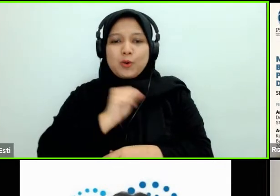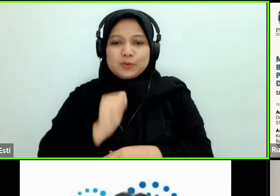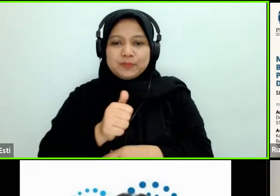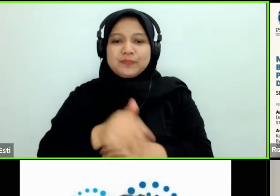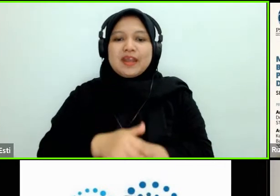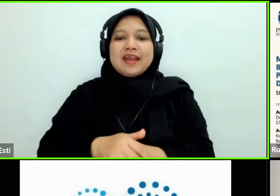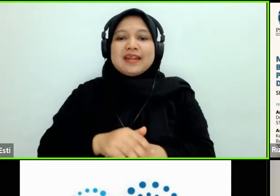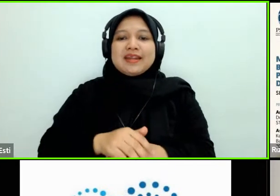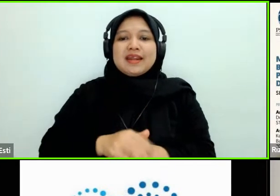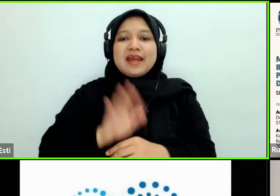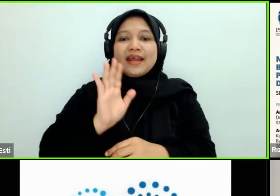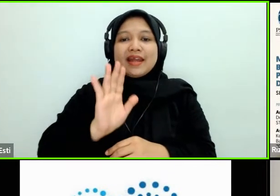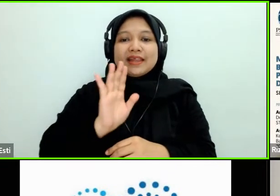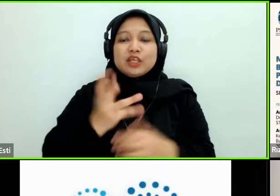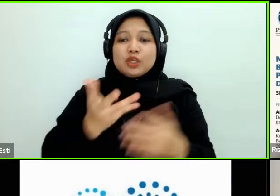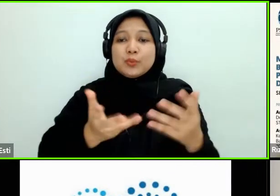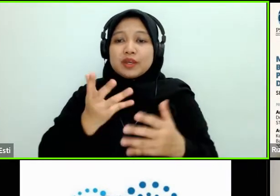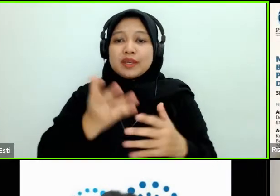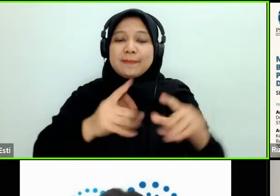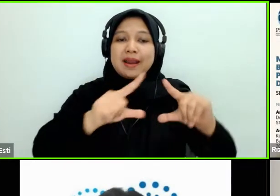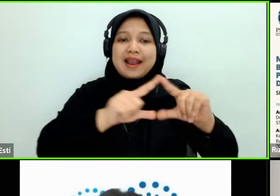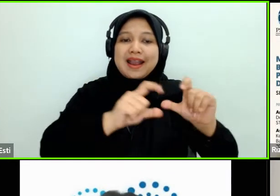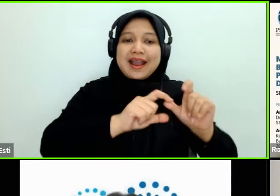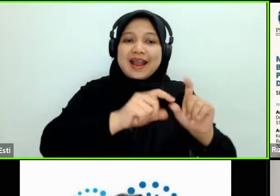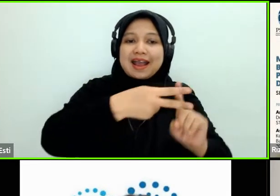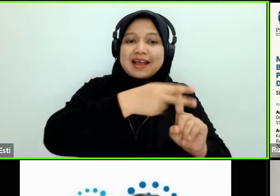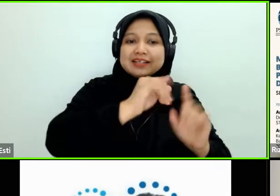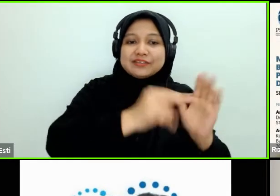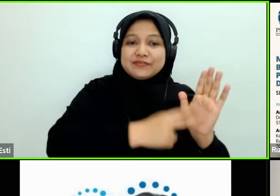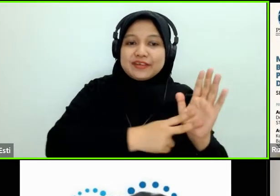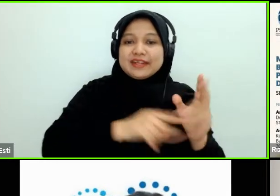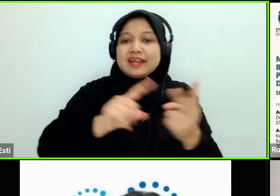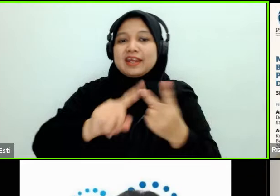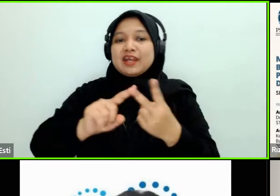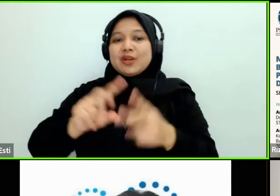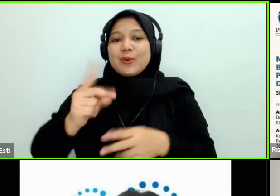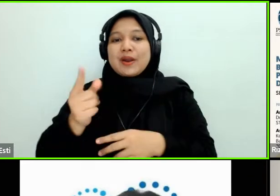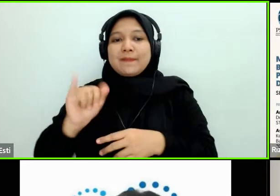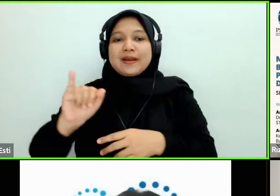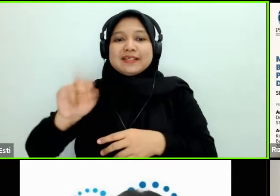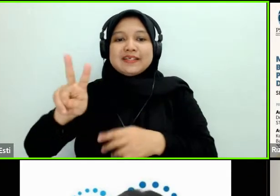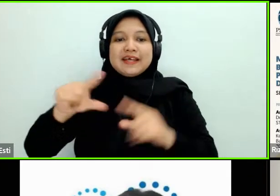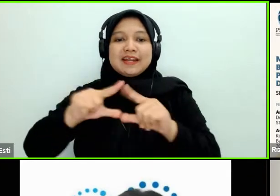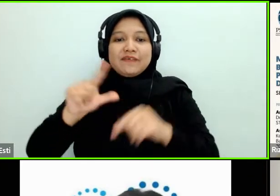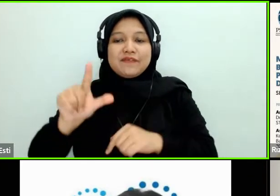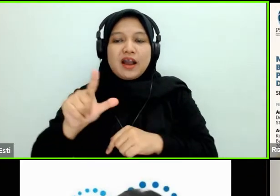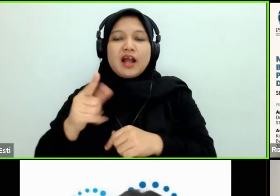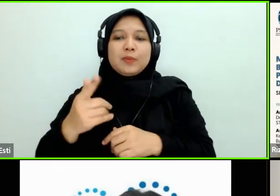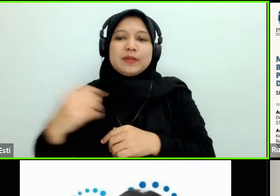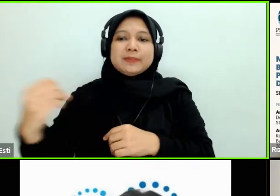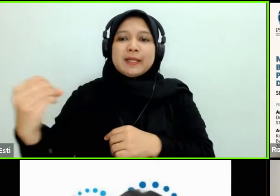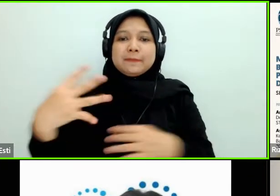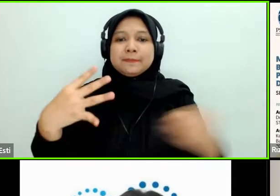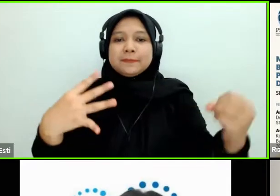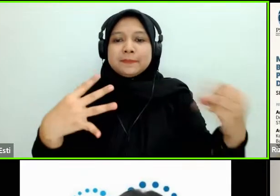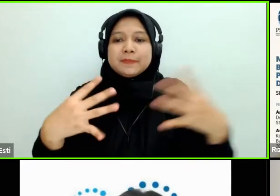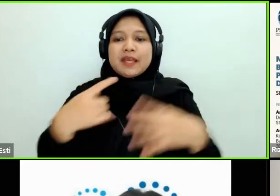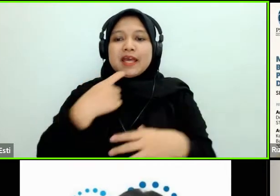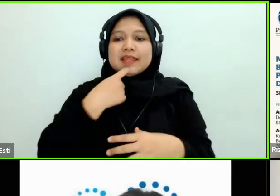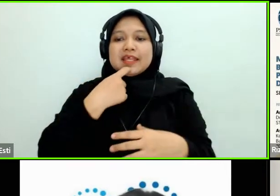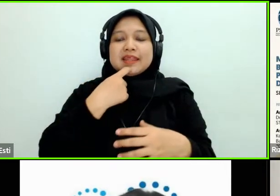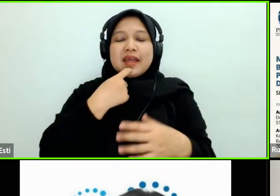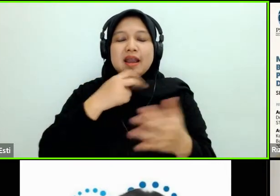Bachsin atau Bang Rival terkait dengan apa namanya pemaknaan gitu ya pemaksaan sejumlah